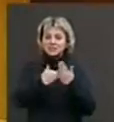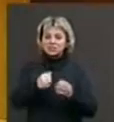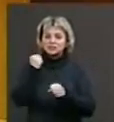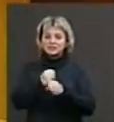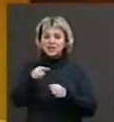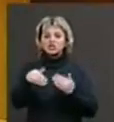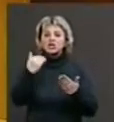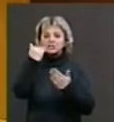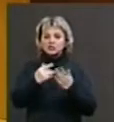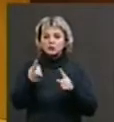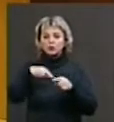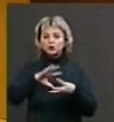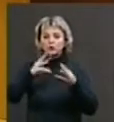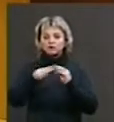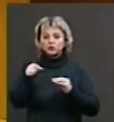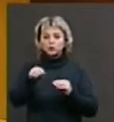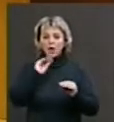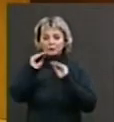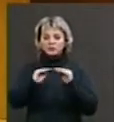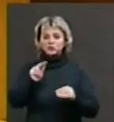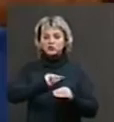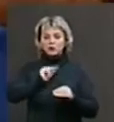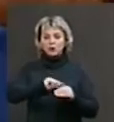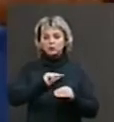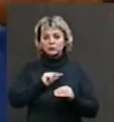создать систему, которая в итоге обеспечит работу